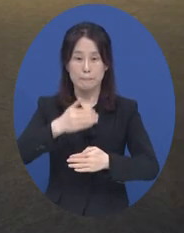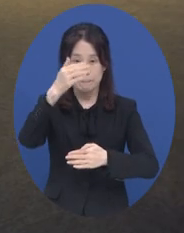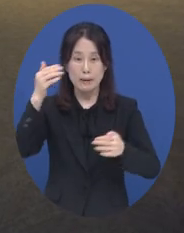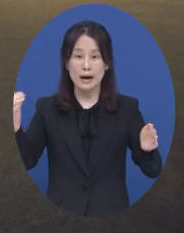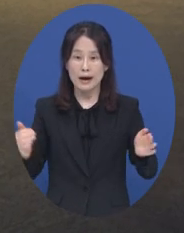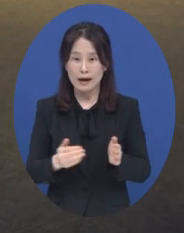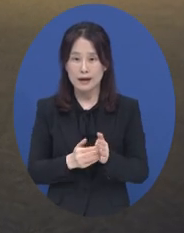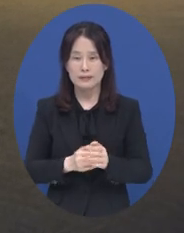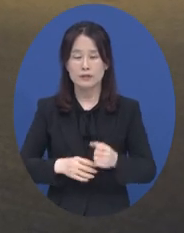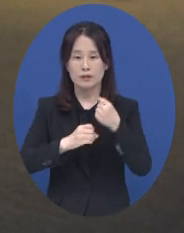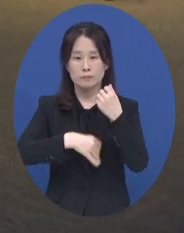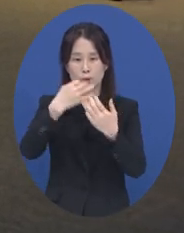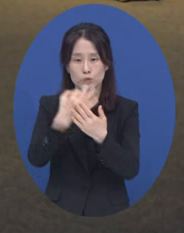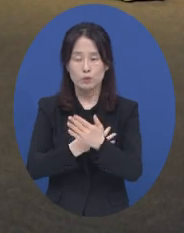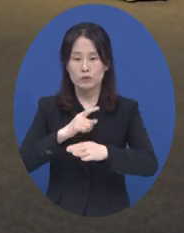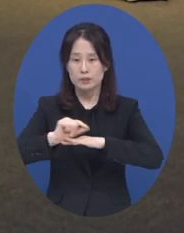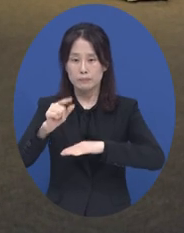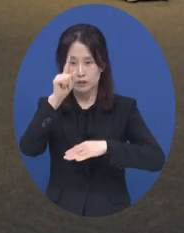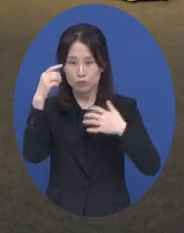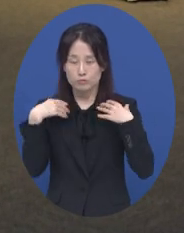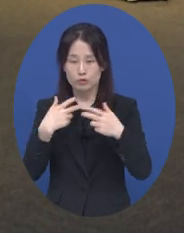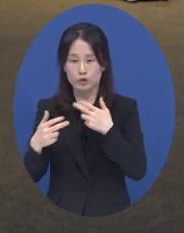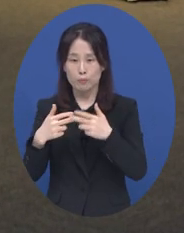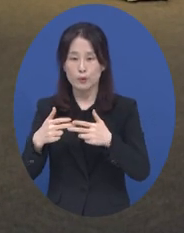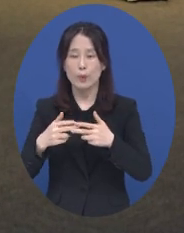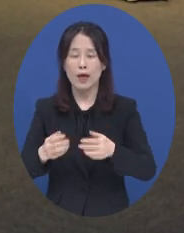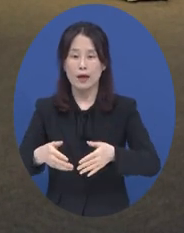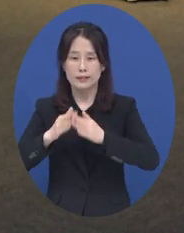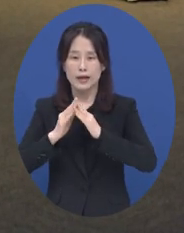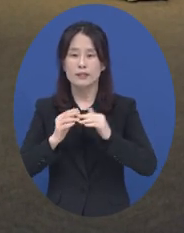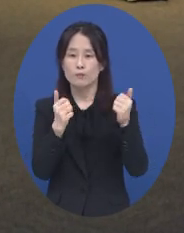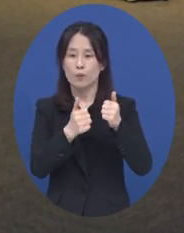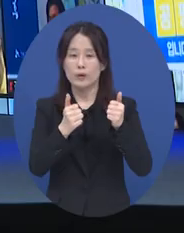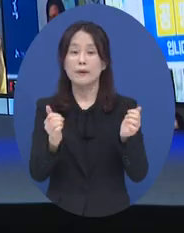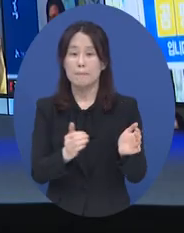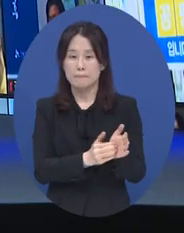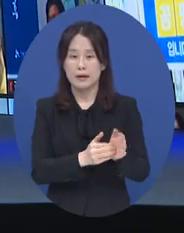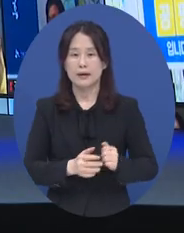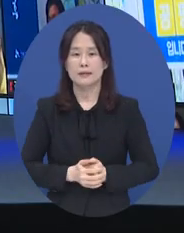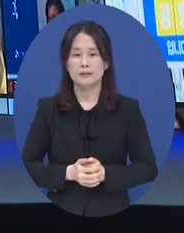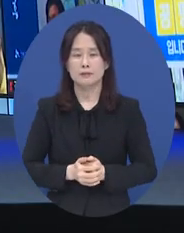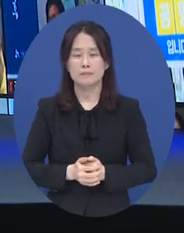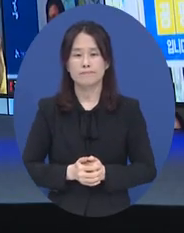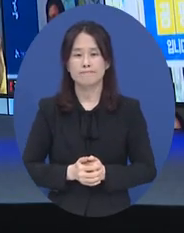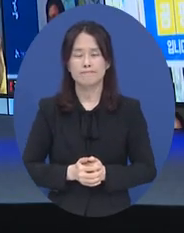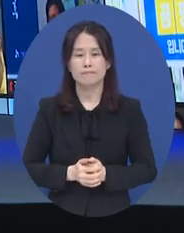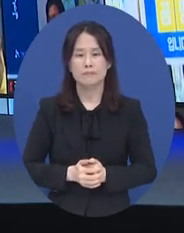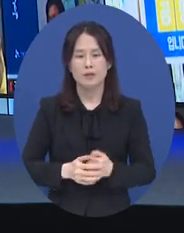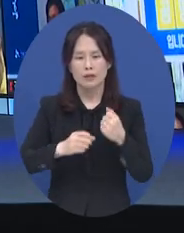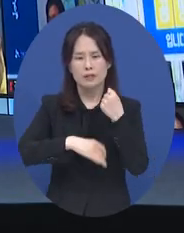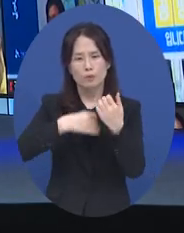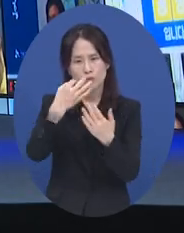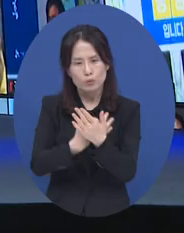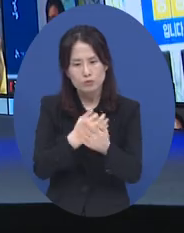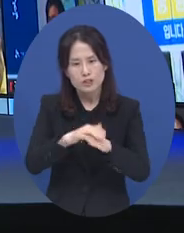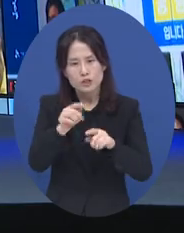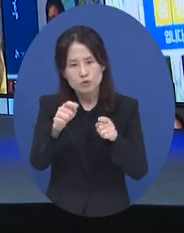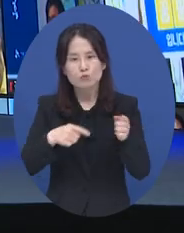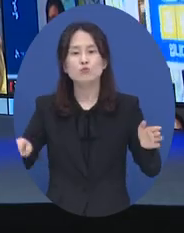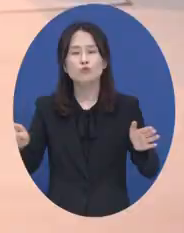가운데 기본소득 지방정부협의회 창립총회가 열렸습니다. 시대적 담론인 기본소득을 실천하기